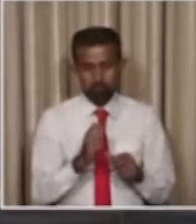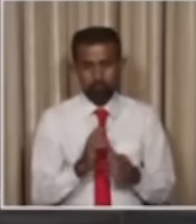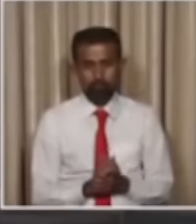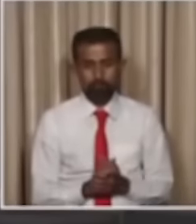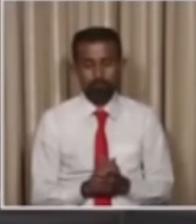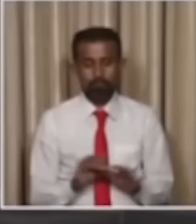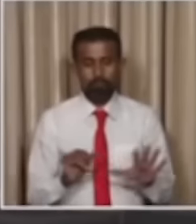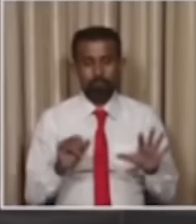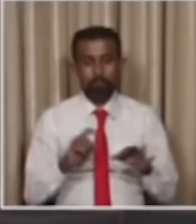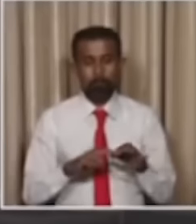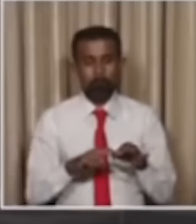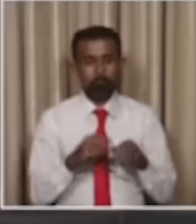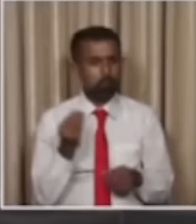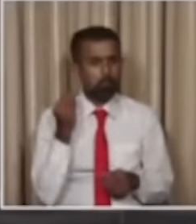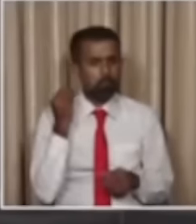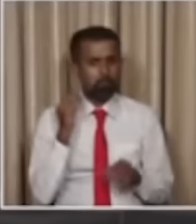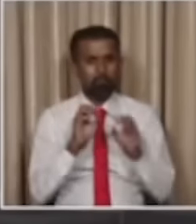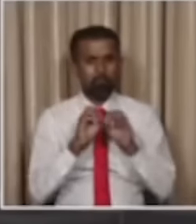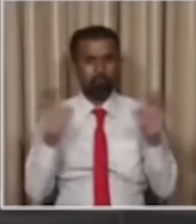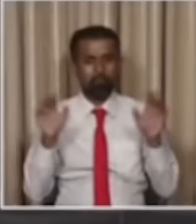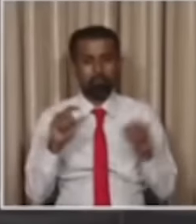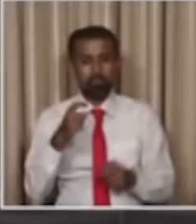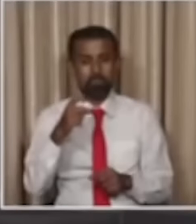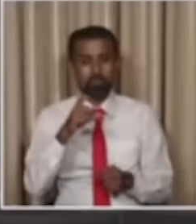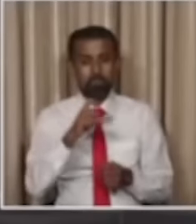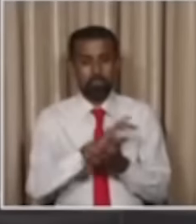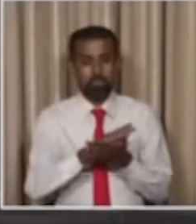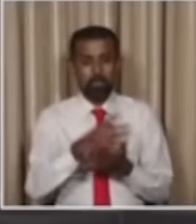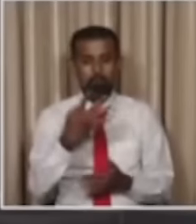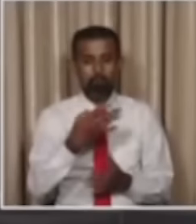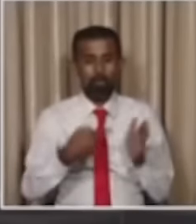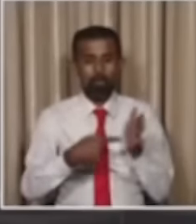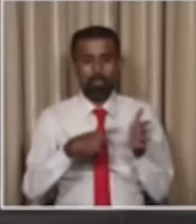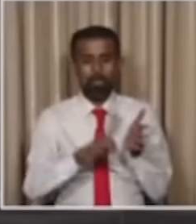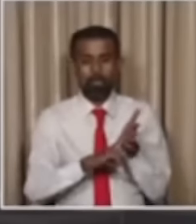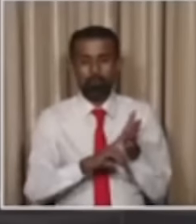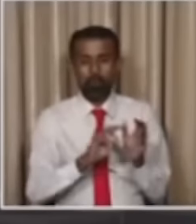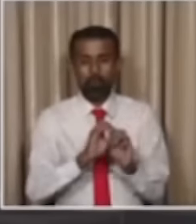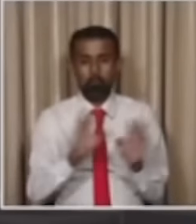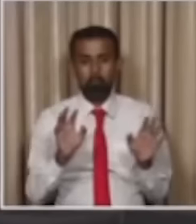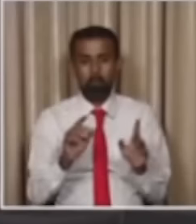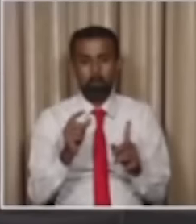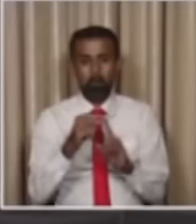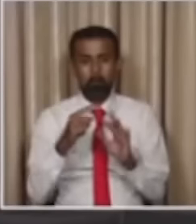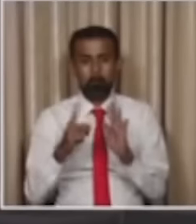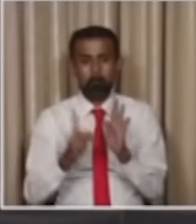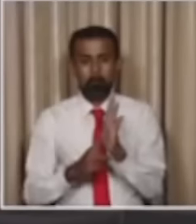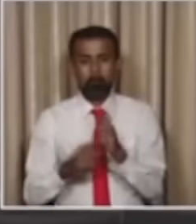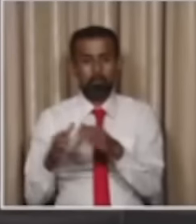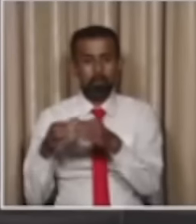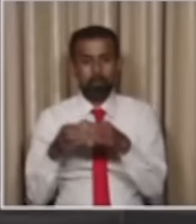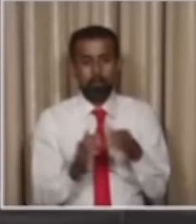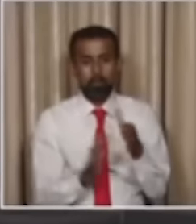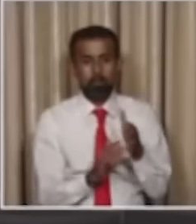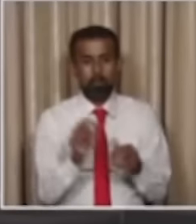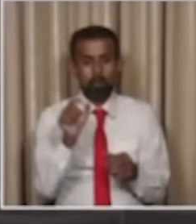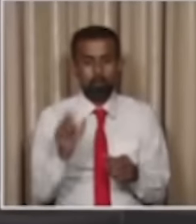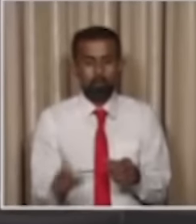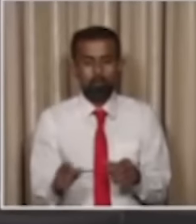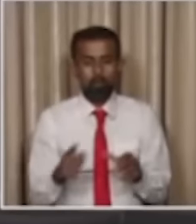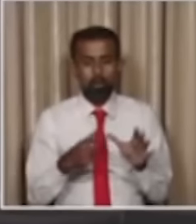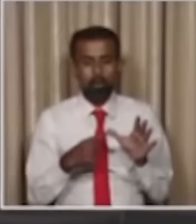6 වෙනි ප්‍රශ්නය, මෑතකදී විකාශ වූ චැනල් 4 නාලිකාවේ දක්වා තිබෙන පරිදි පිල්ලයන්ගේ කණ්ඩායමේ සමාජික වන